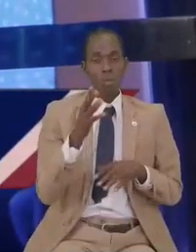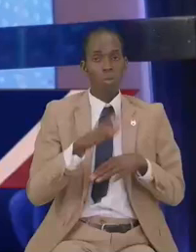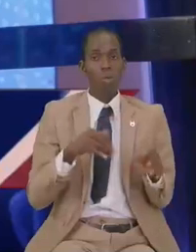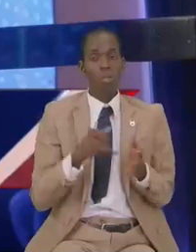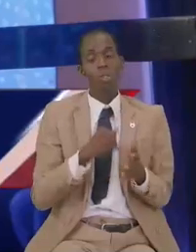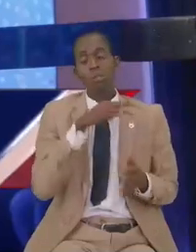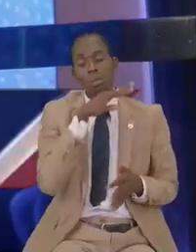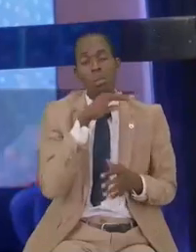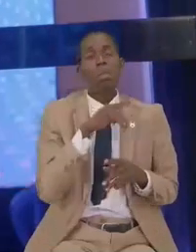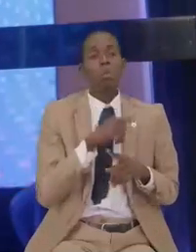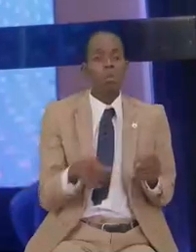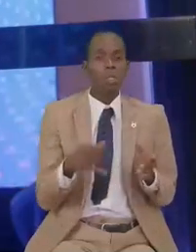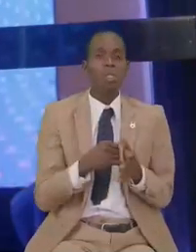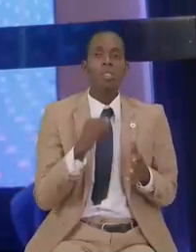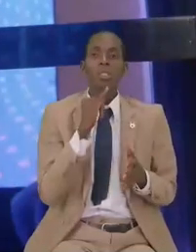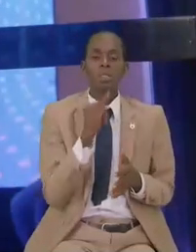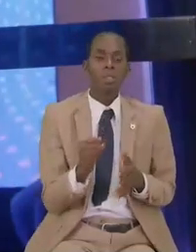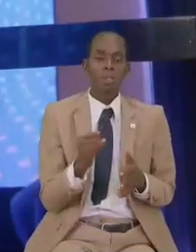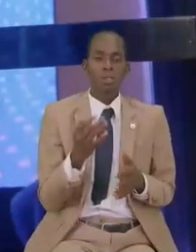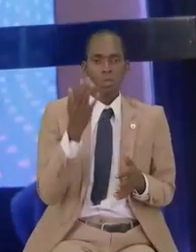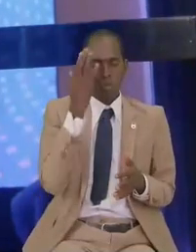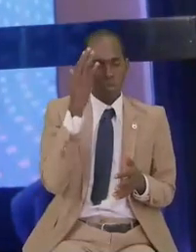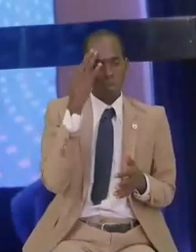souillure. Ah, ça, c'est une souillure reconnue.